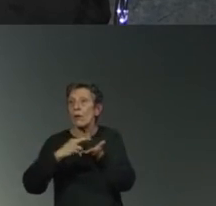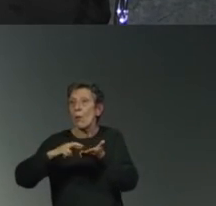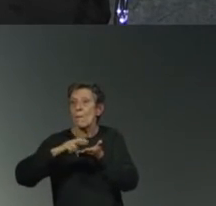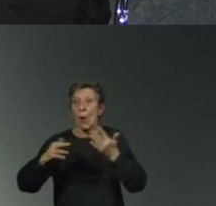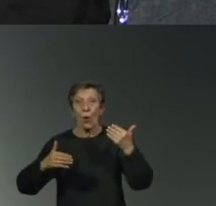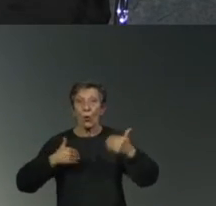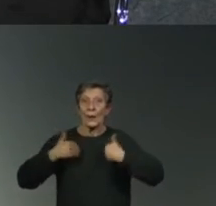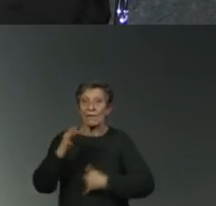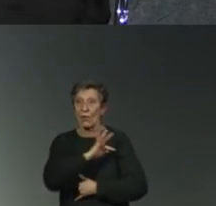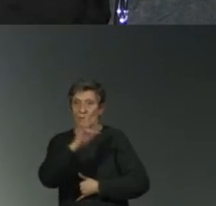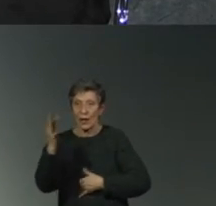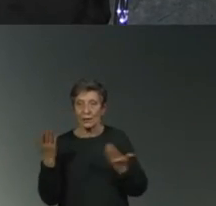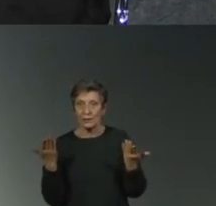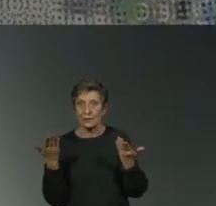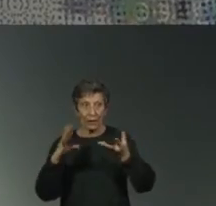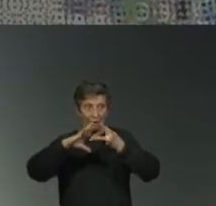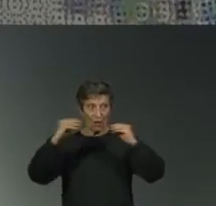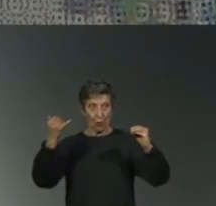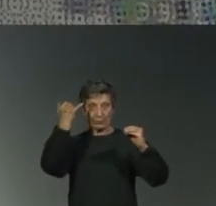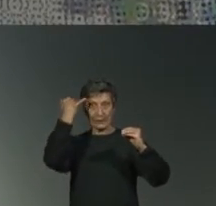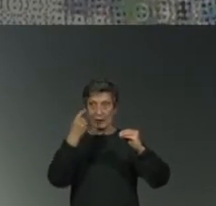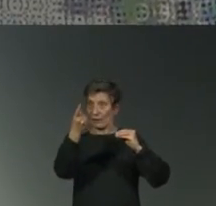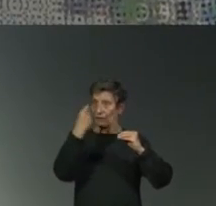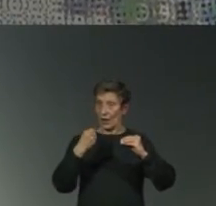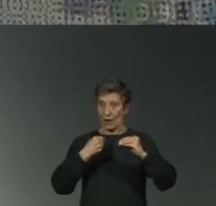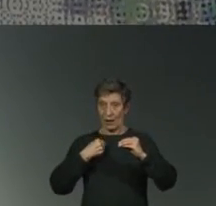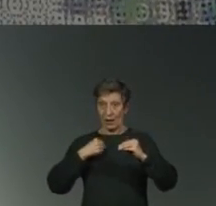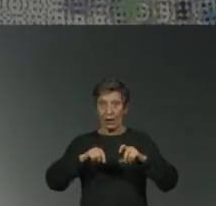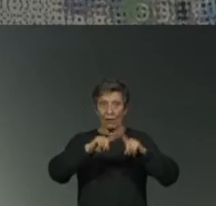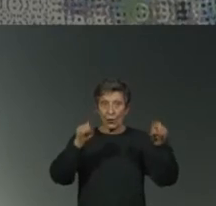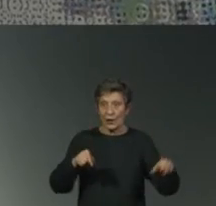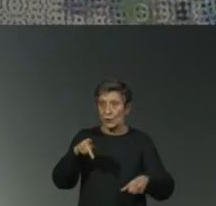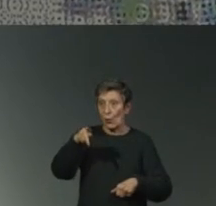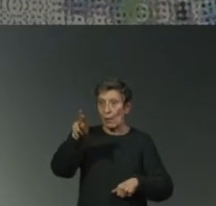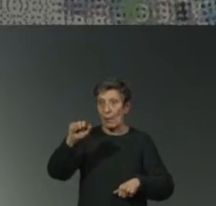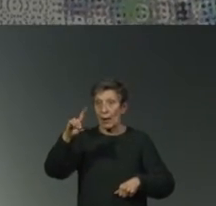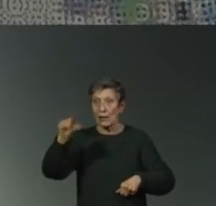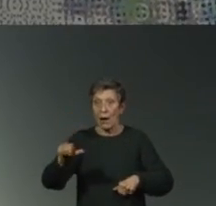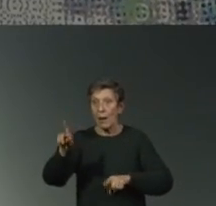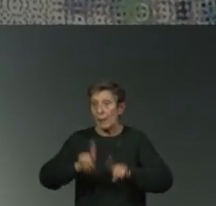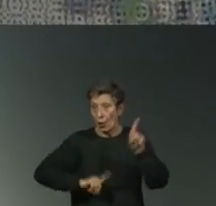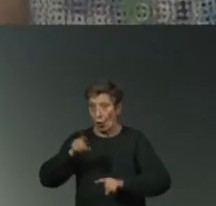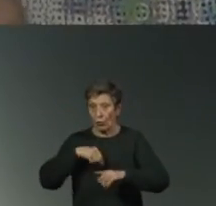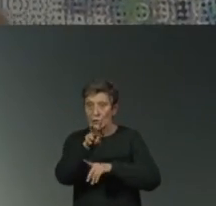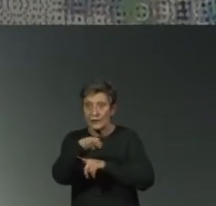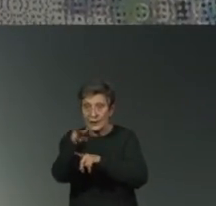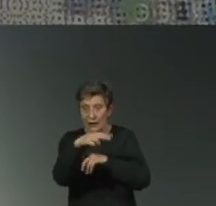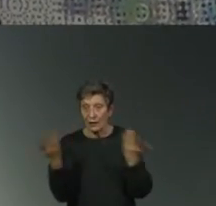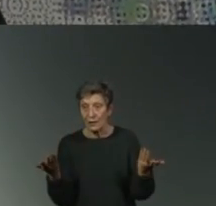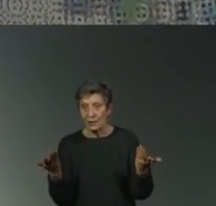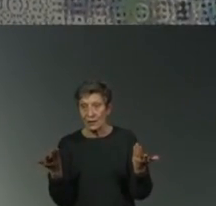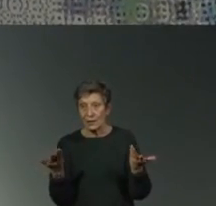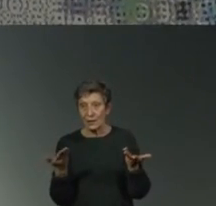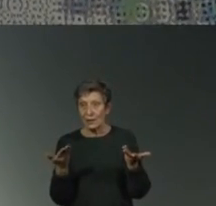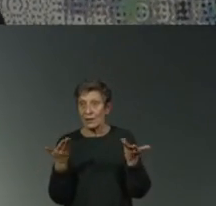vraiment, l'idée de la forme m'est venue de la visite de la Fondation Prada à Milan, donc